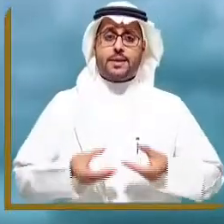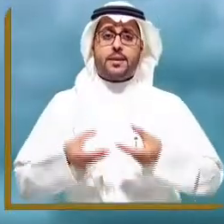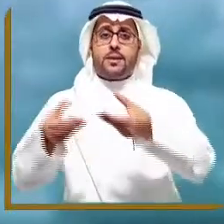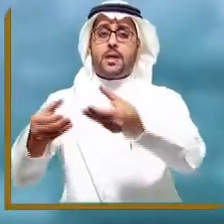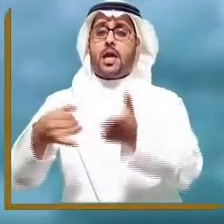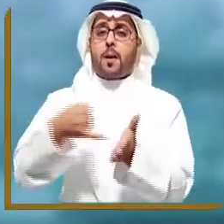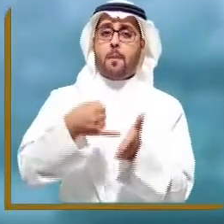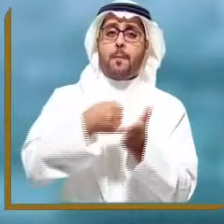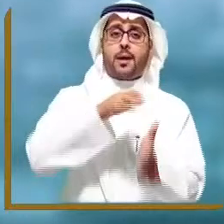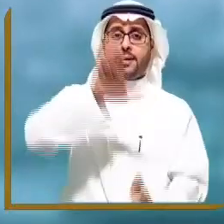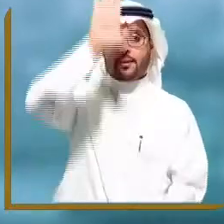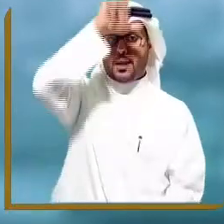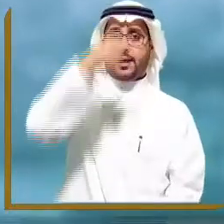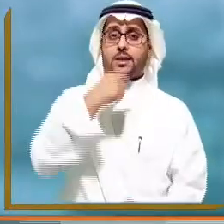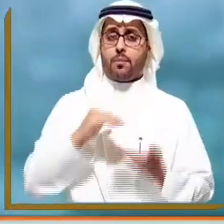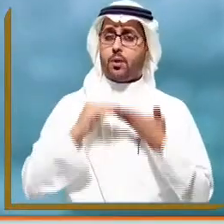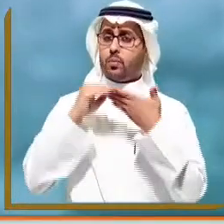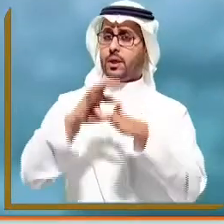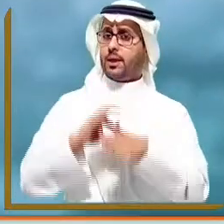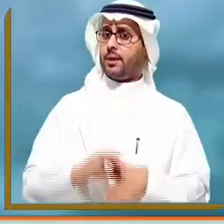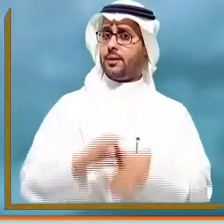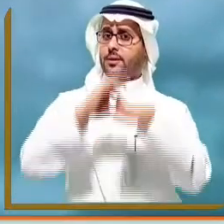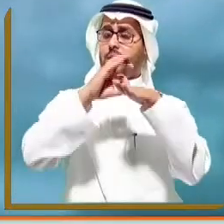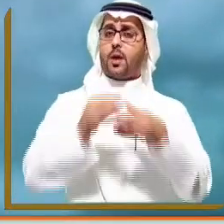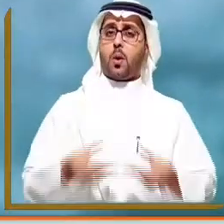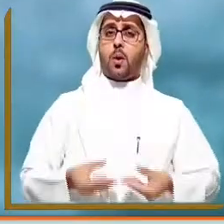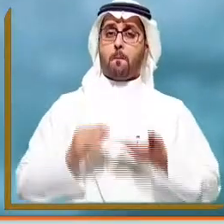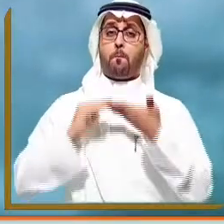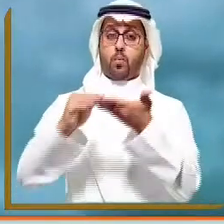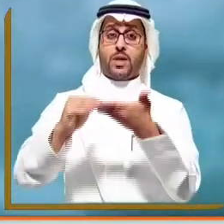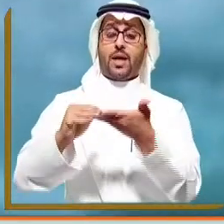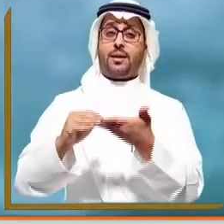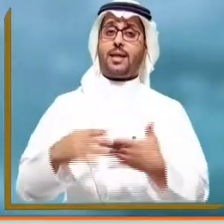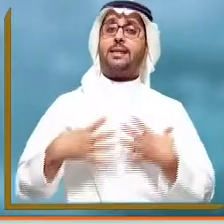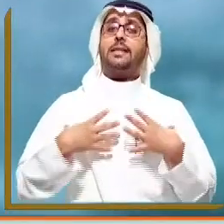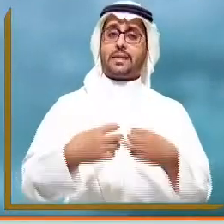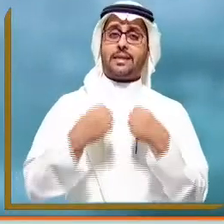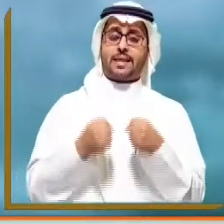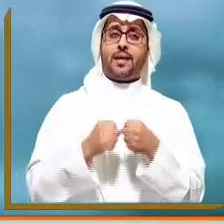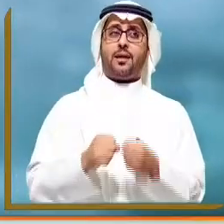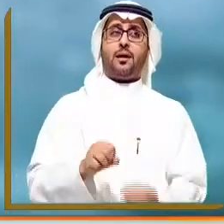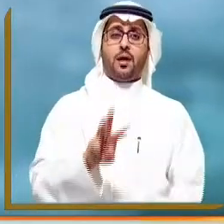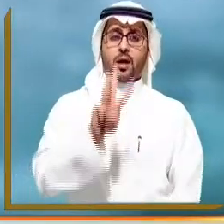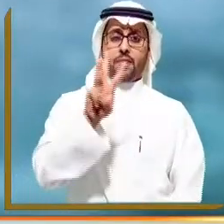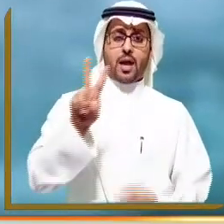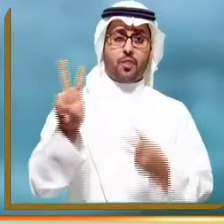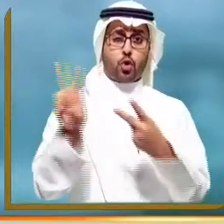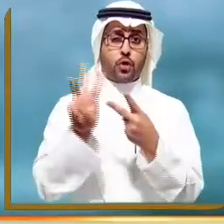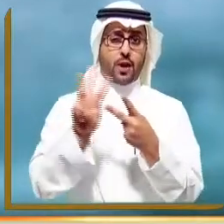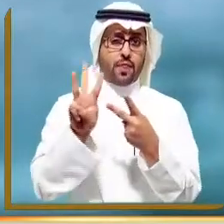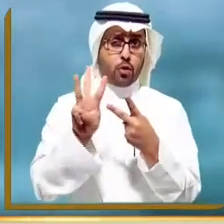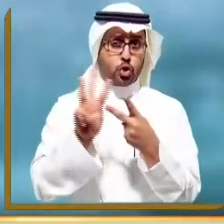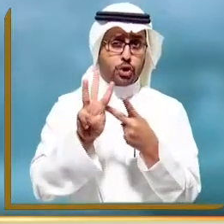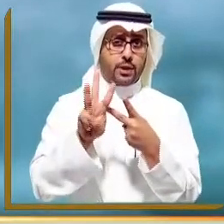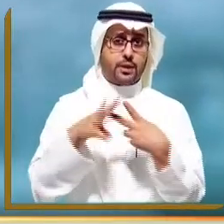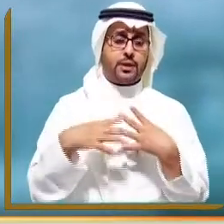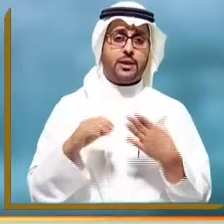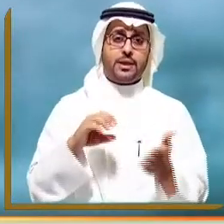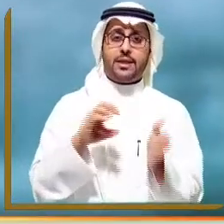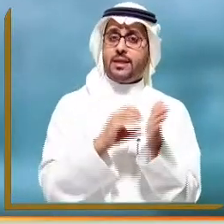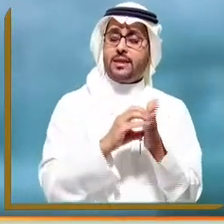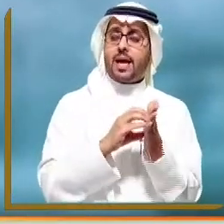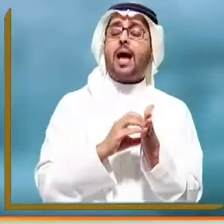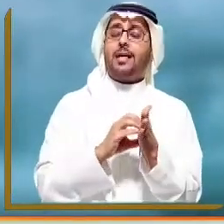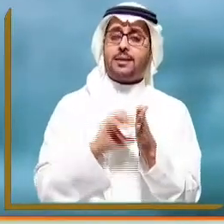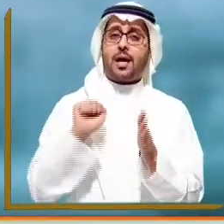سلم مركز الملك سلمان للإغاثة والأعمال الإنسانية مساعدات صحية تتمثل ب 23 جهاز تنفس صناعي لجمهورية